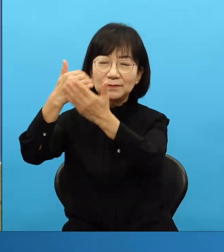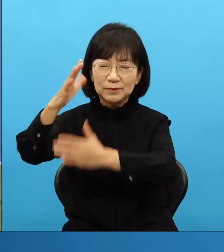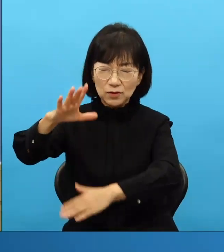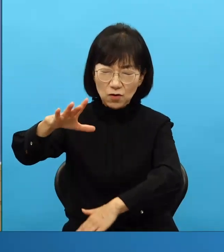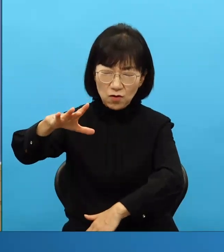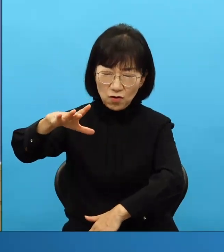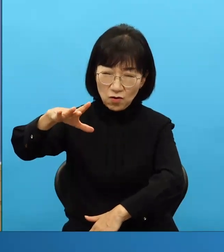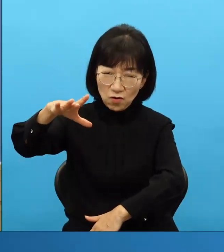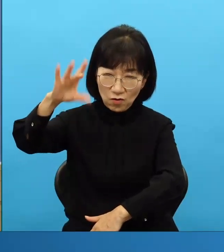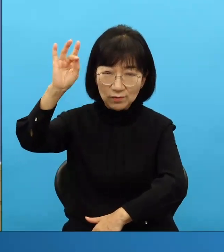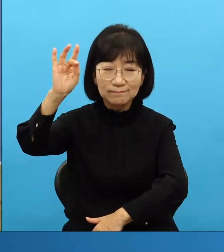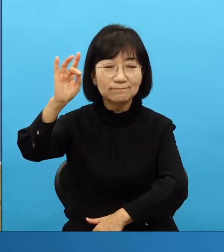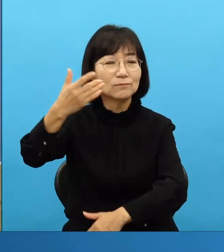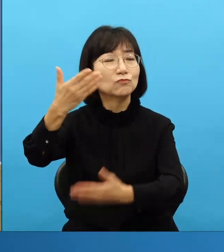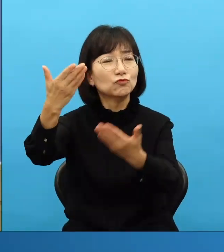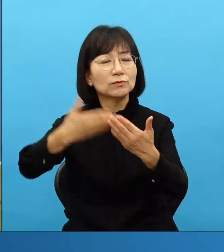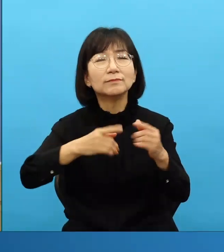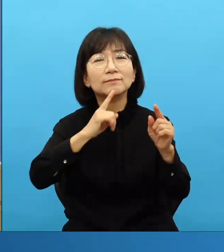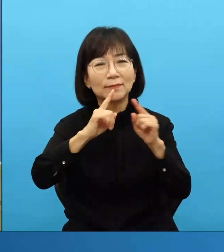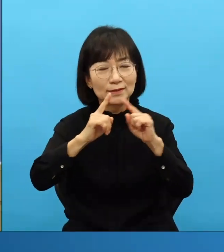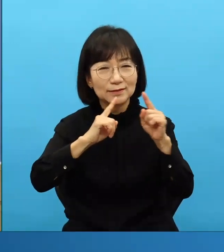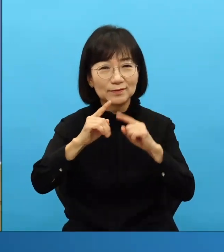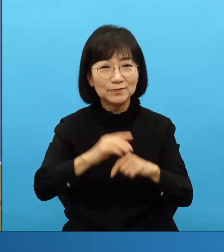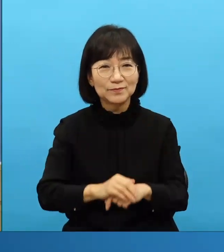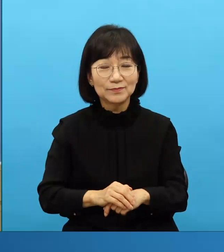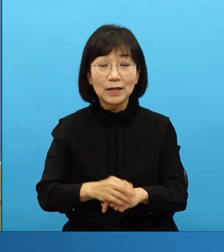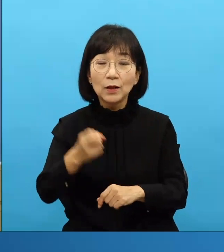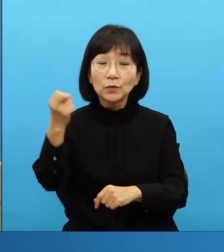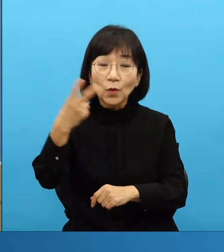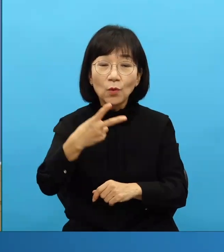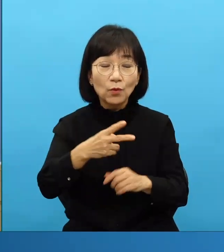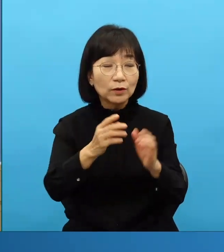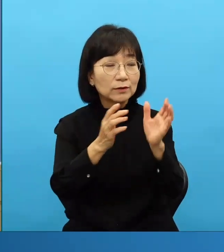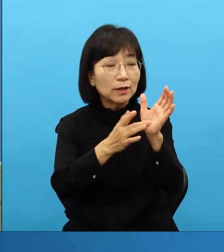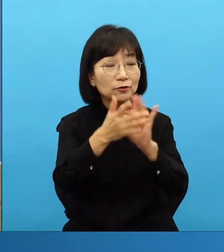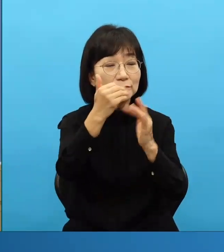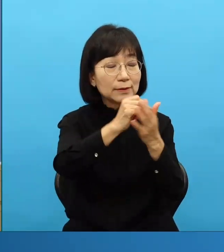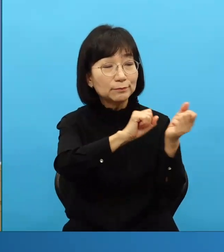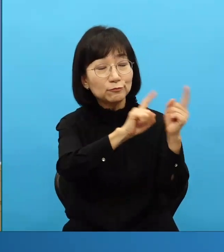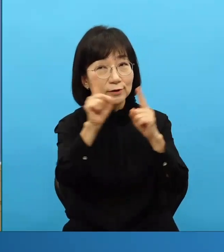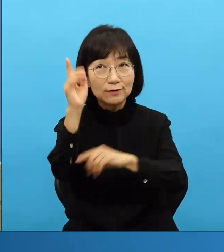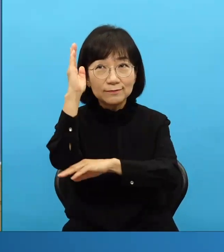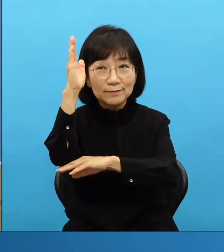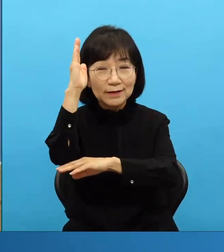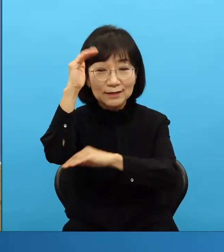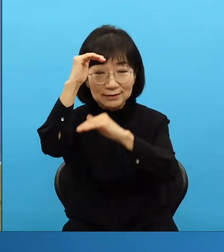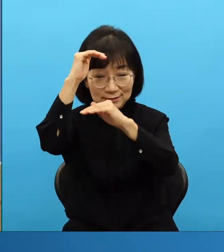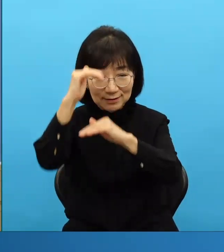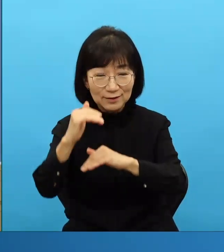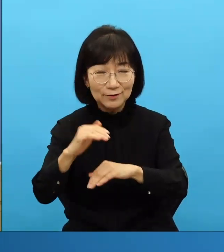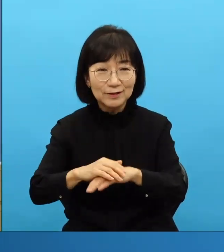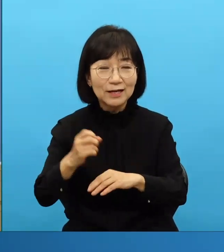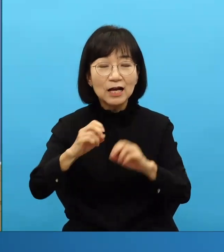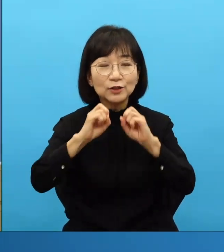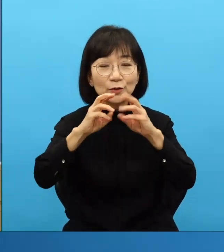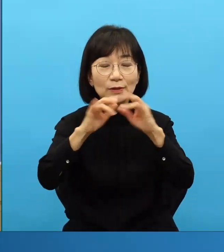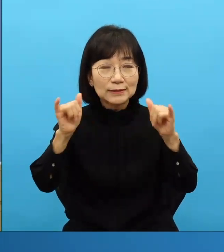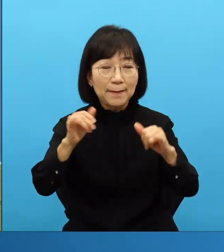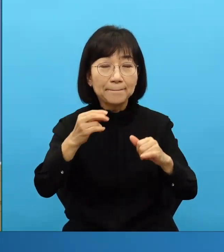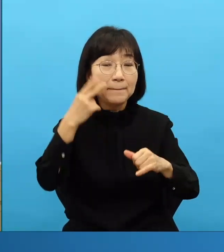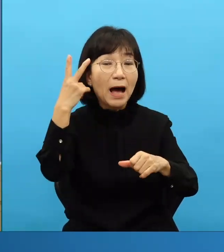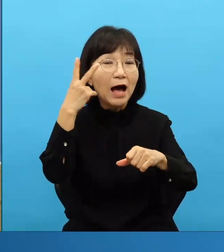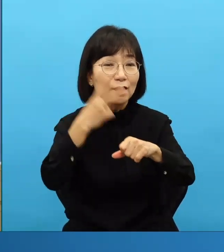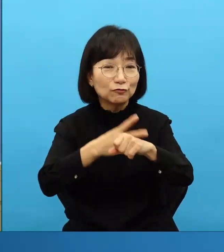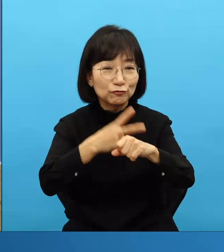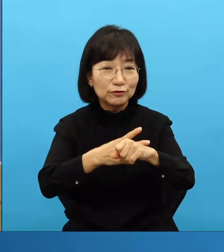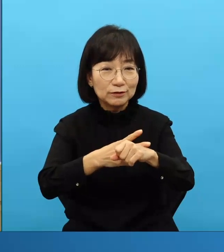that God has spoke to us from the very beginning. 예수님의 부활 메시지예요. This is the message of the 전도자 resurrection of the 바울의 cross. 여정이에요. This is the journey of